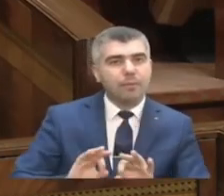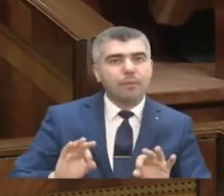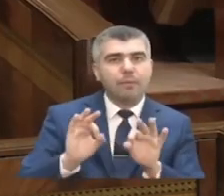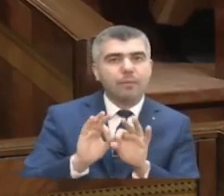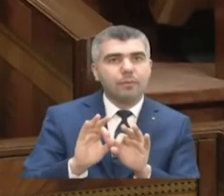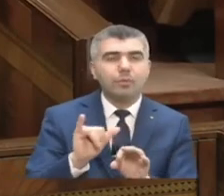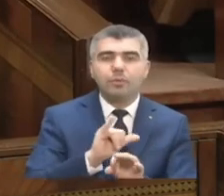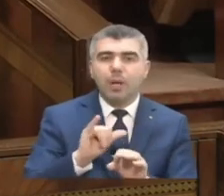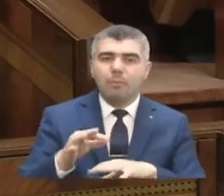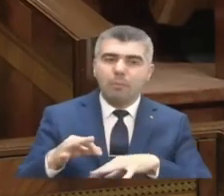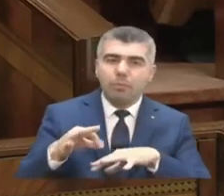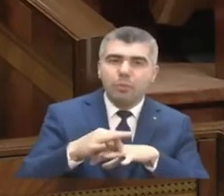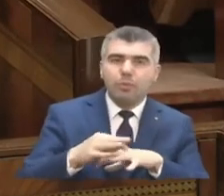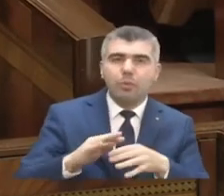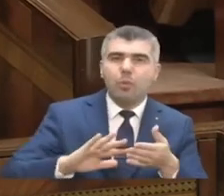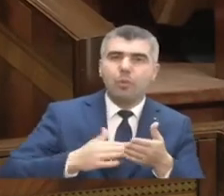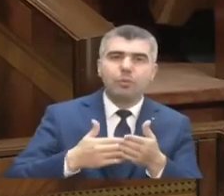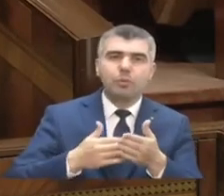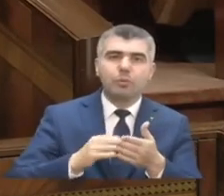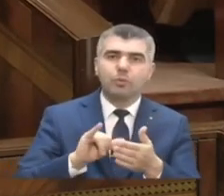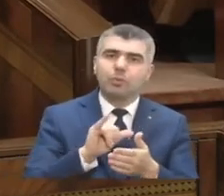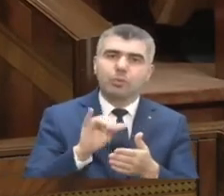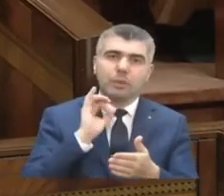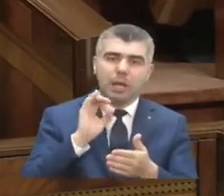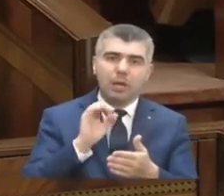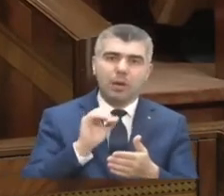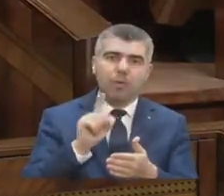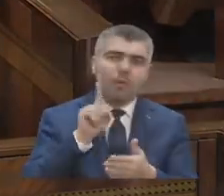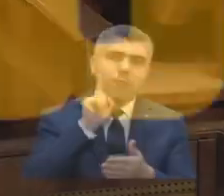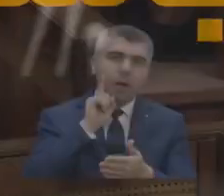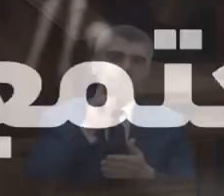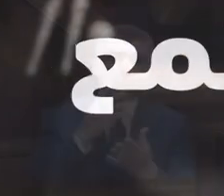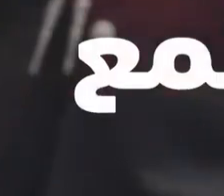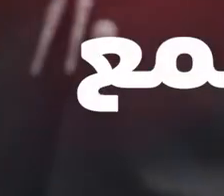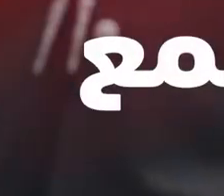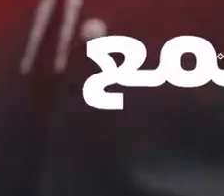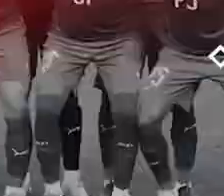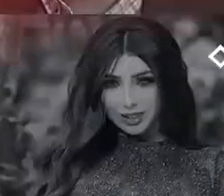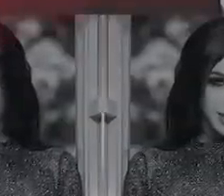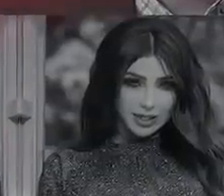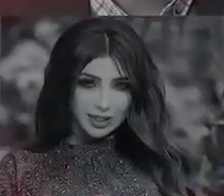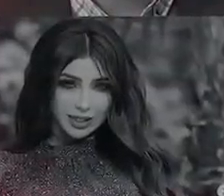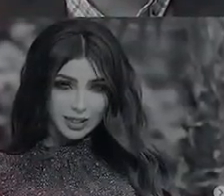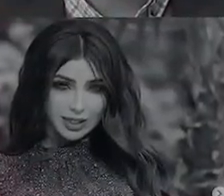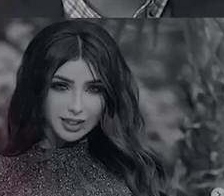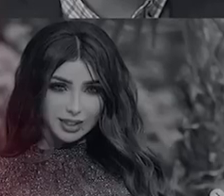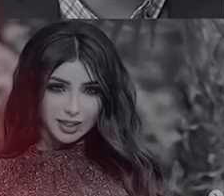غيديروا، ما يتزوجوا ما يطلقوا، اش غيديروا الله يحسن الطالبات اللي عندنا. شكرا.